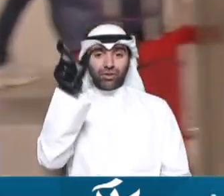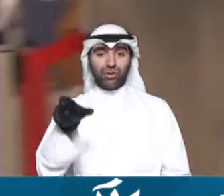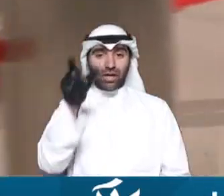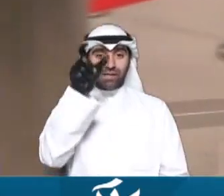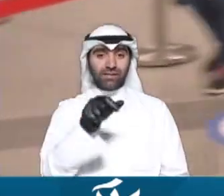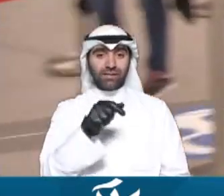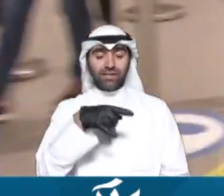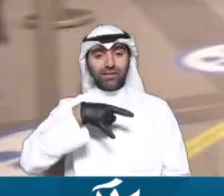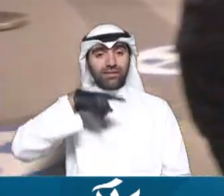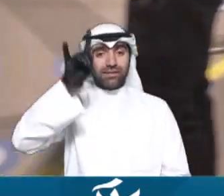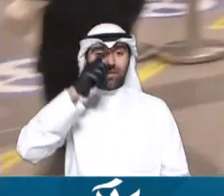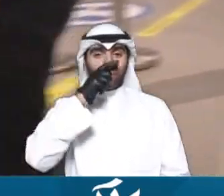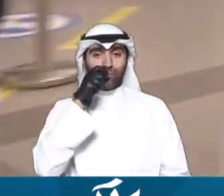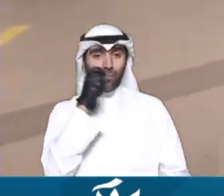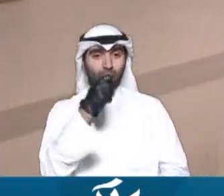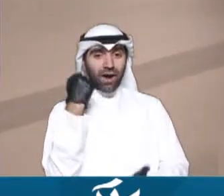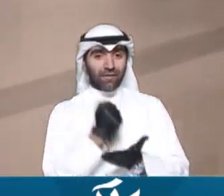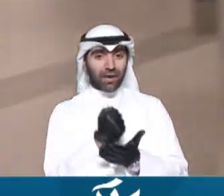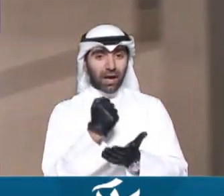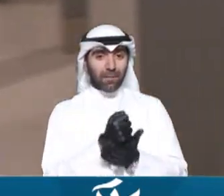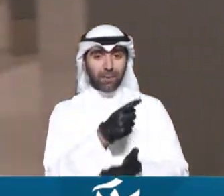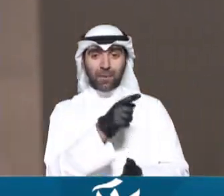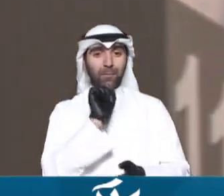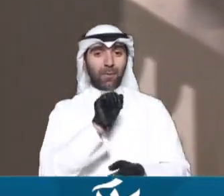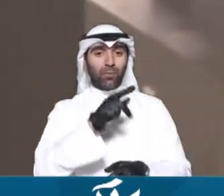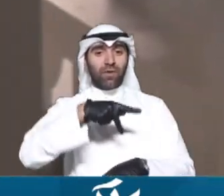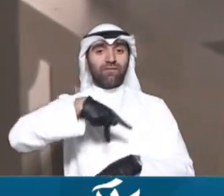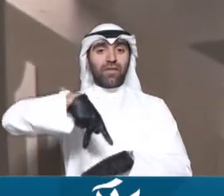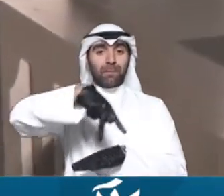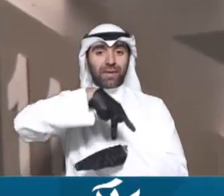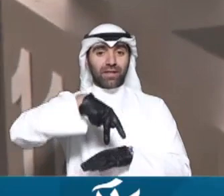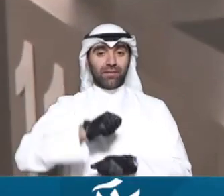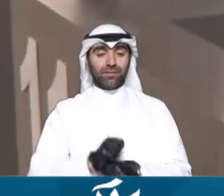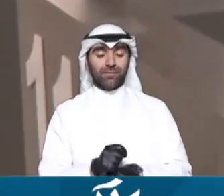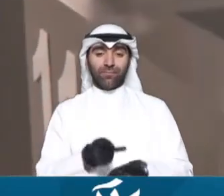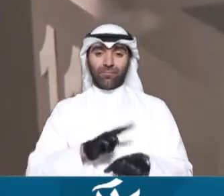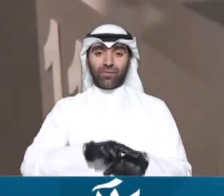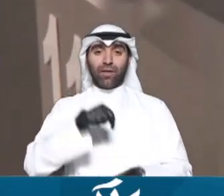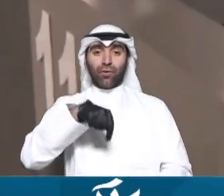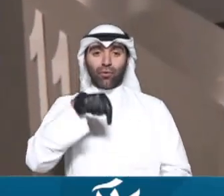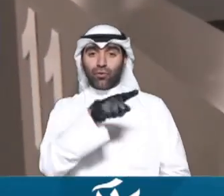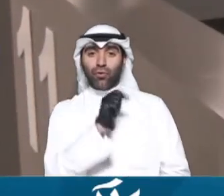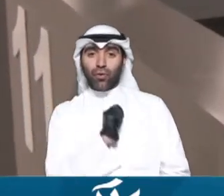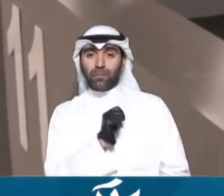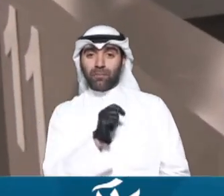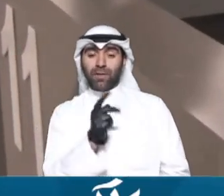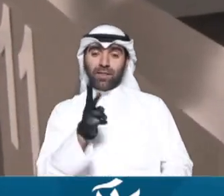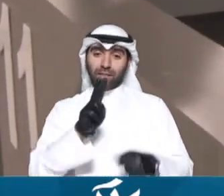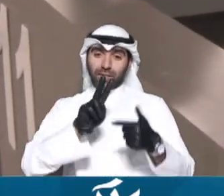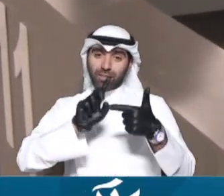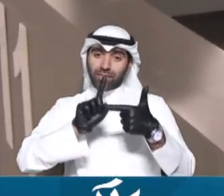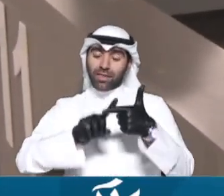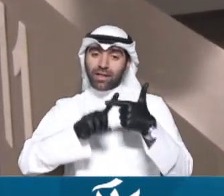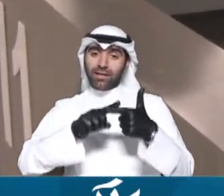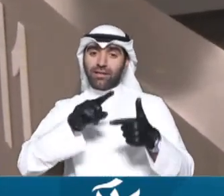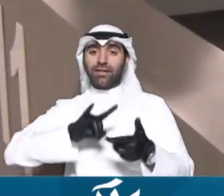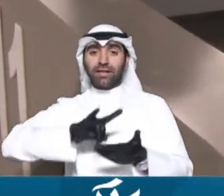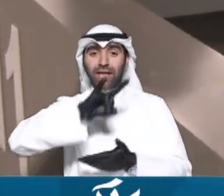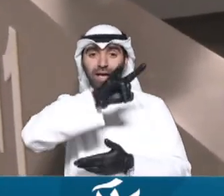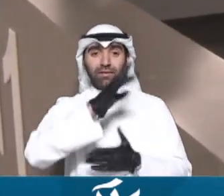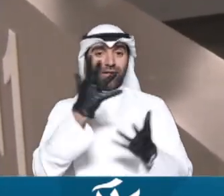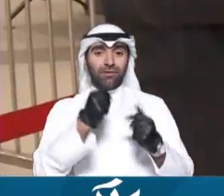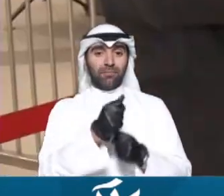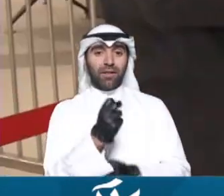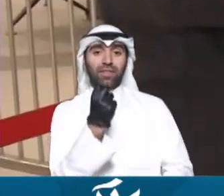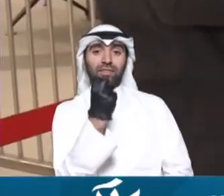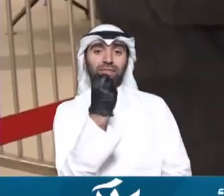أنتم موجودين وإخواننا المشاهدين قاعد يشوفون هذه الرحلة الثانية، الرحلة أيضا تشمل 328 شخص، بالإضافة راح تكون أيضا في رحلة